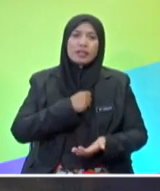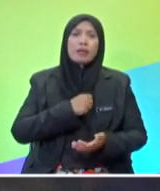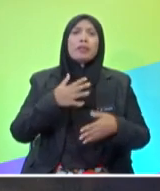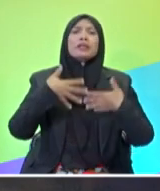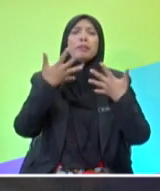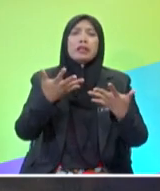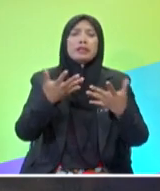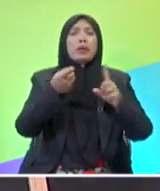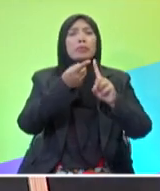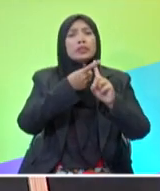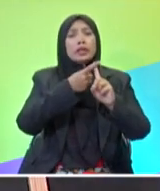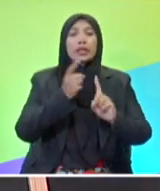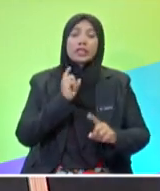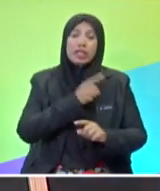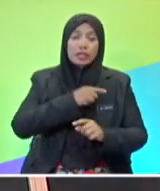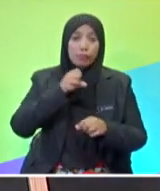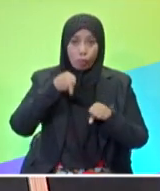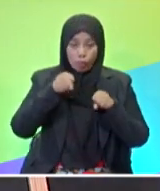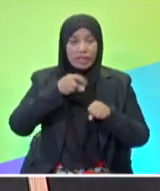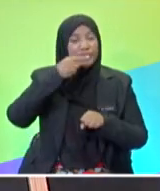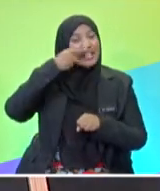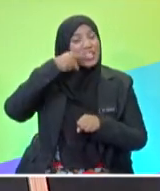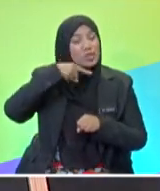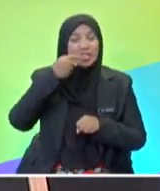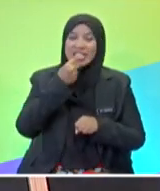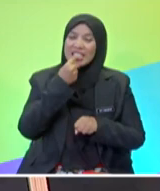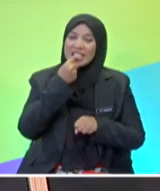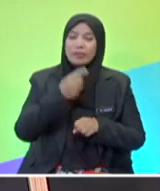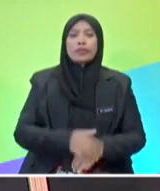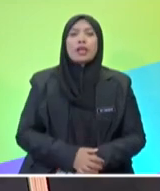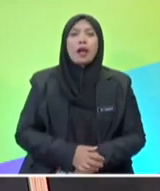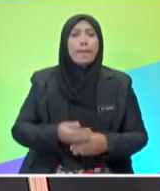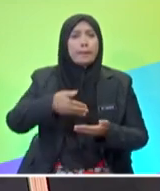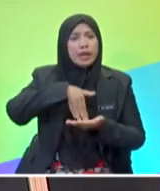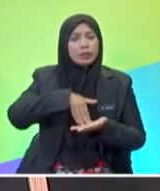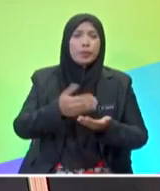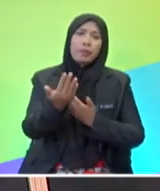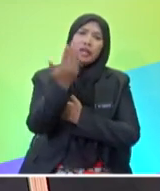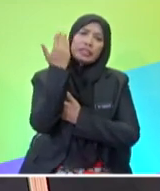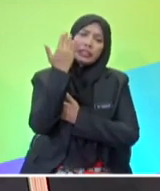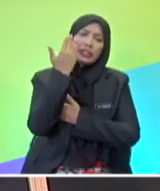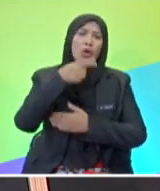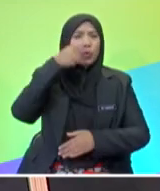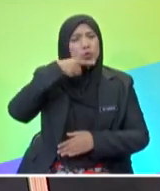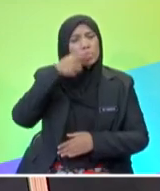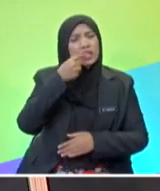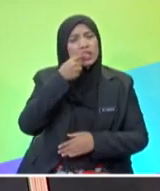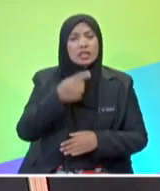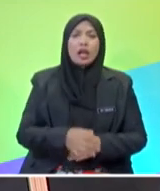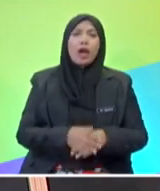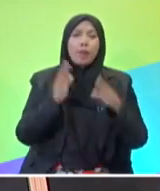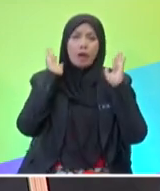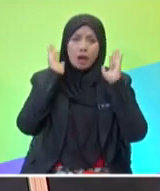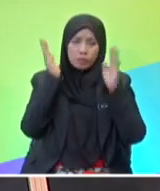yang pertama, kita boleh gosok gigi. Bangun pagi, gosok gigi. Nak solat, gosok